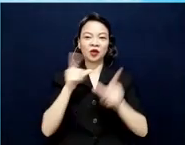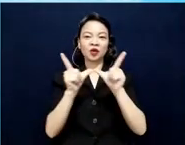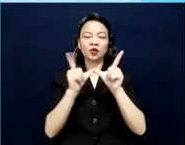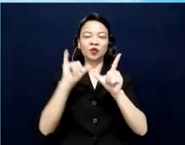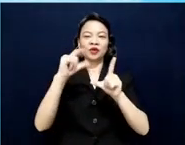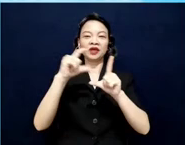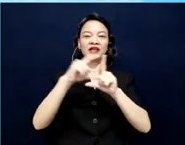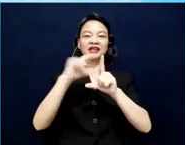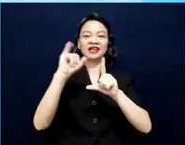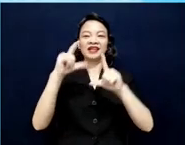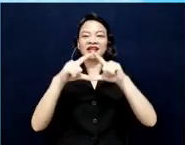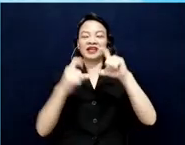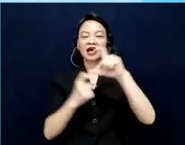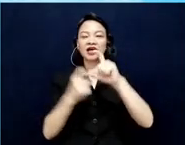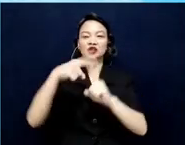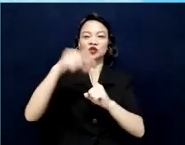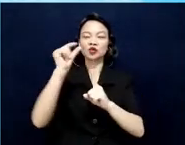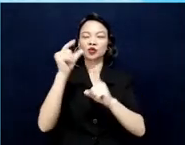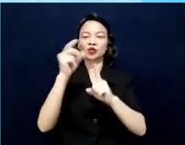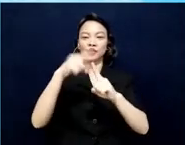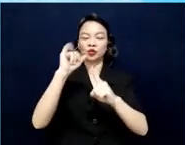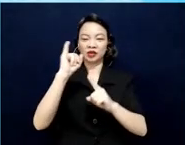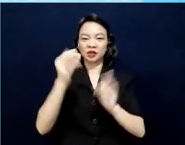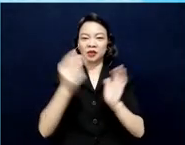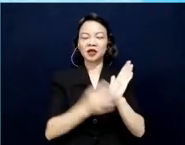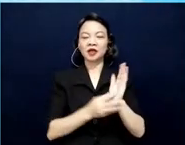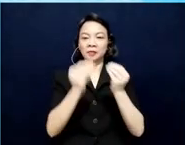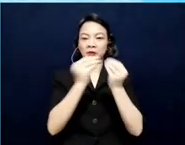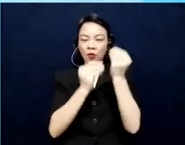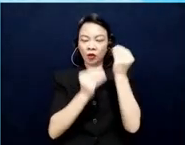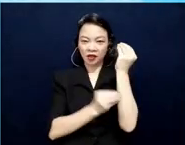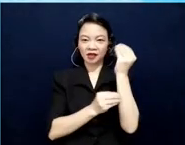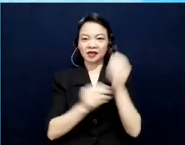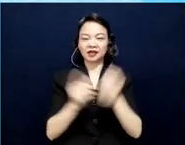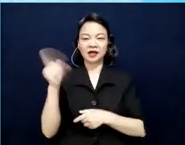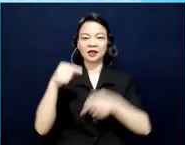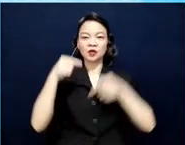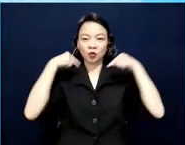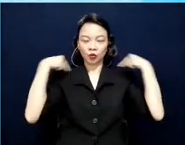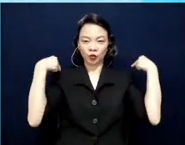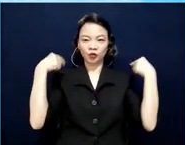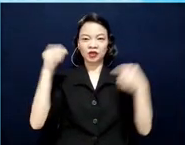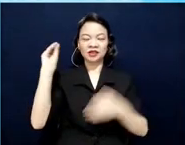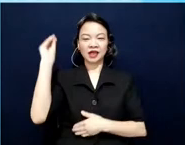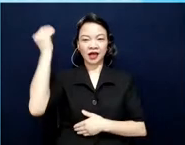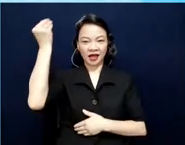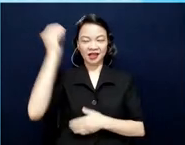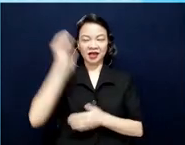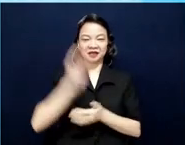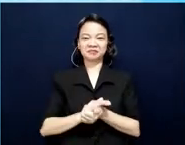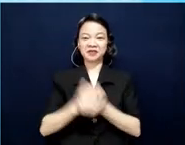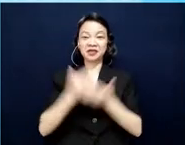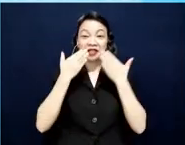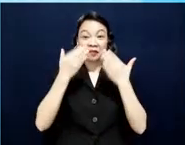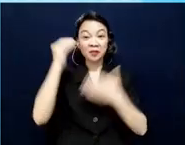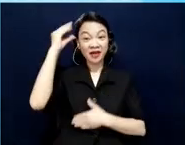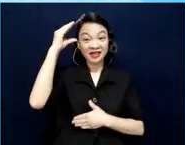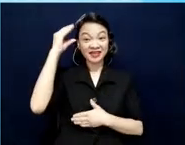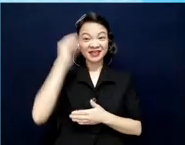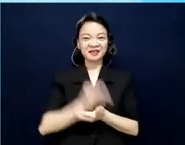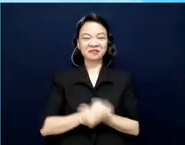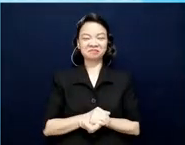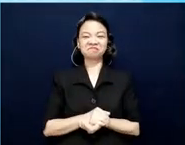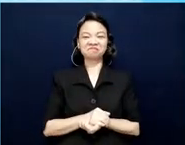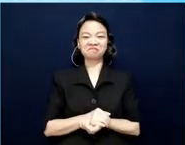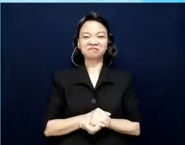Kesehatan Provinsi DKI Jakarta yang mewakili Bapak Gubernur. Bu Dr. Widyastuti, selamat pagi. Saya sapa